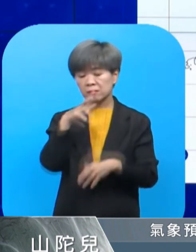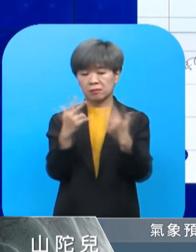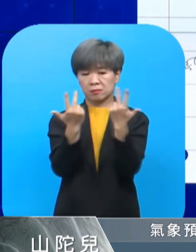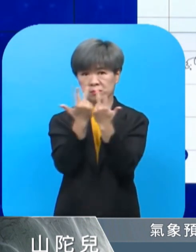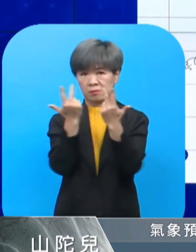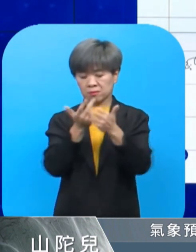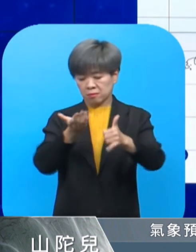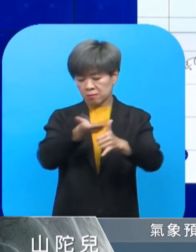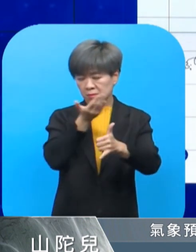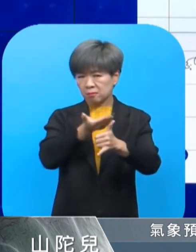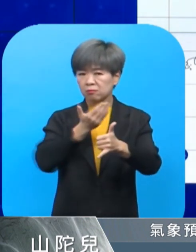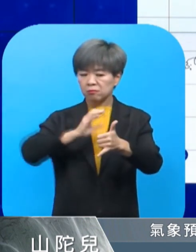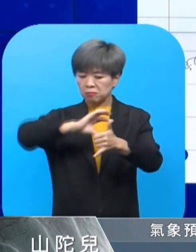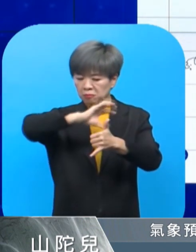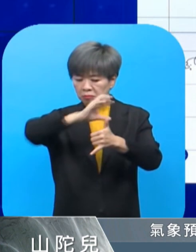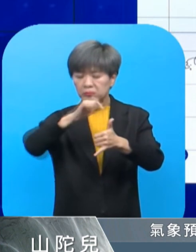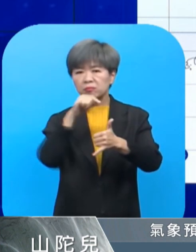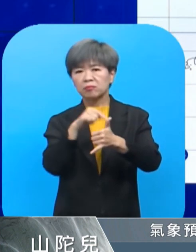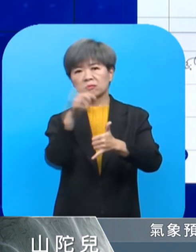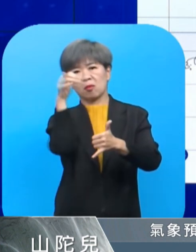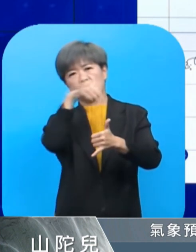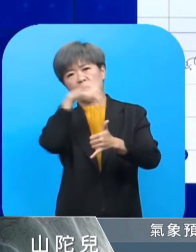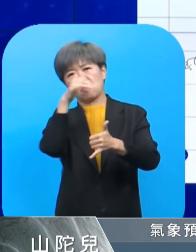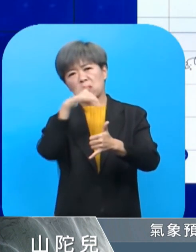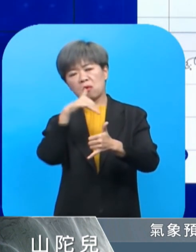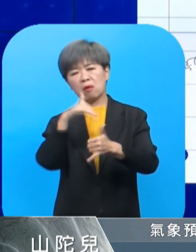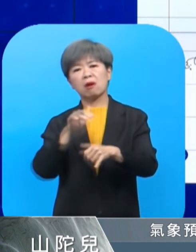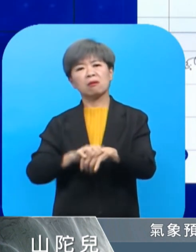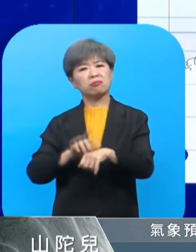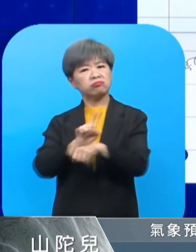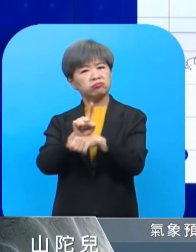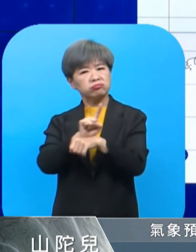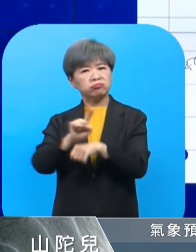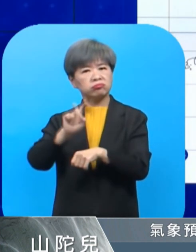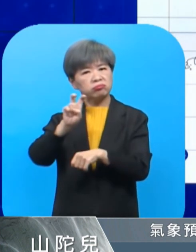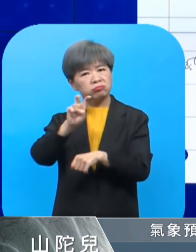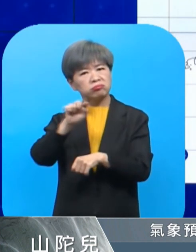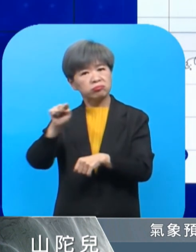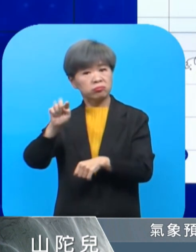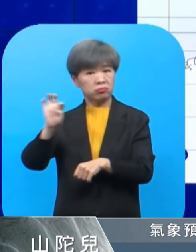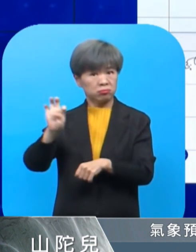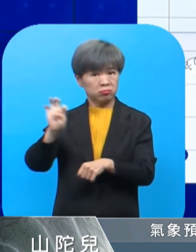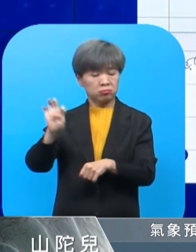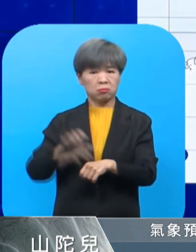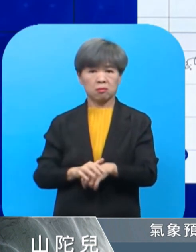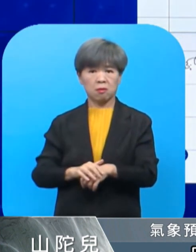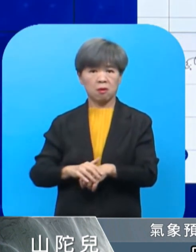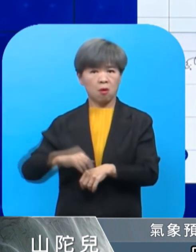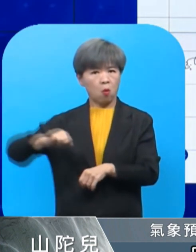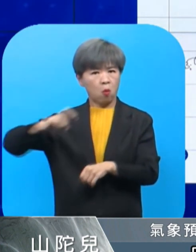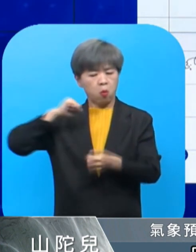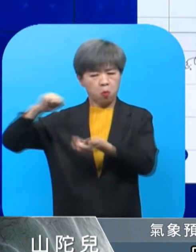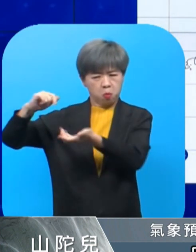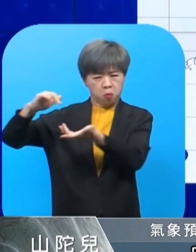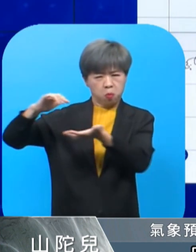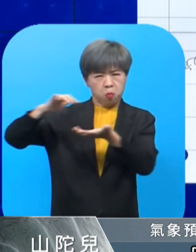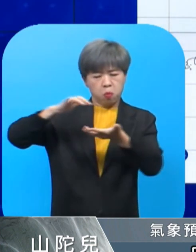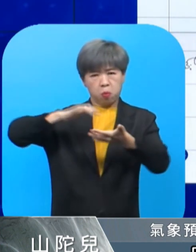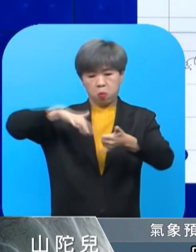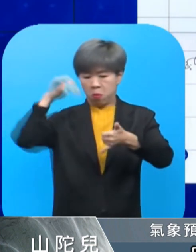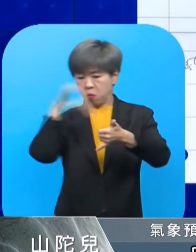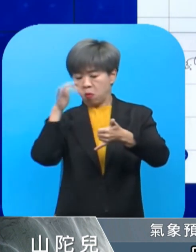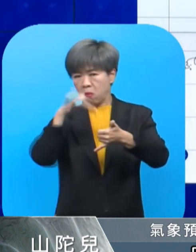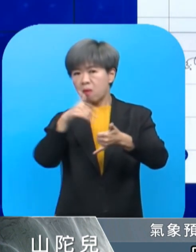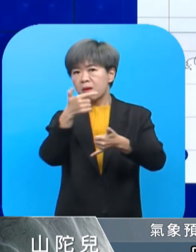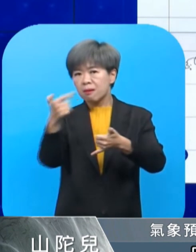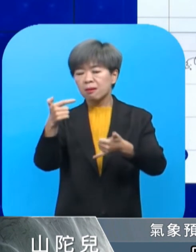些地区，大概时雨量也都来到20到40左右。像这种强对流一进来的时候，瞬间的雨势，甚至